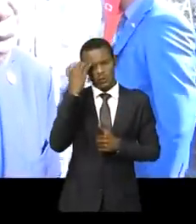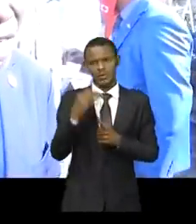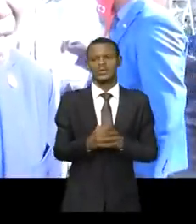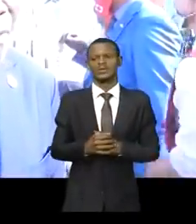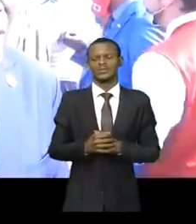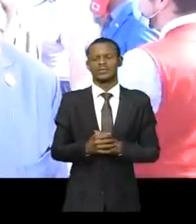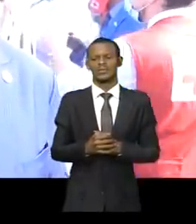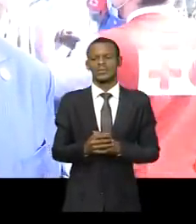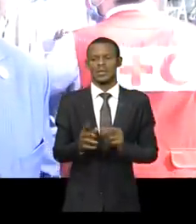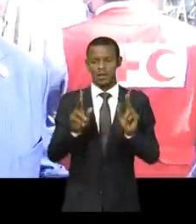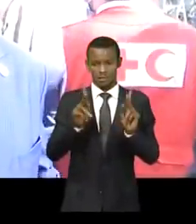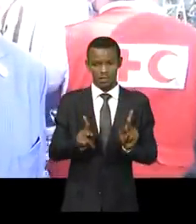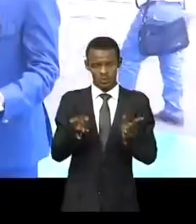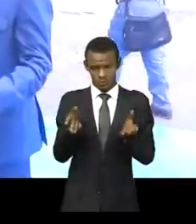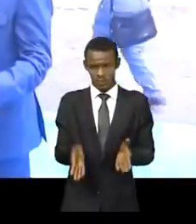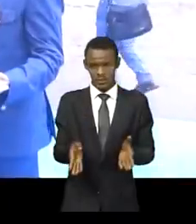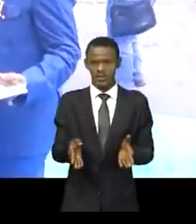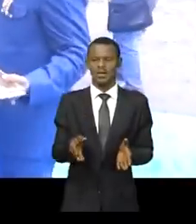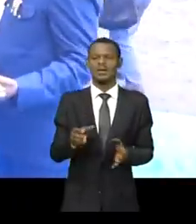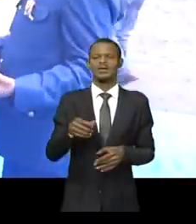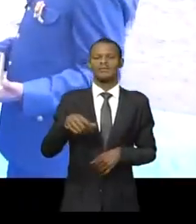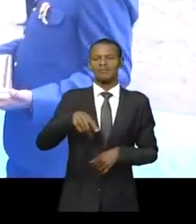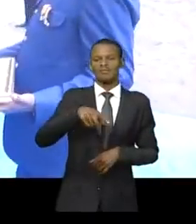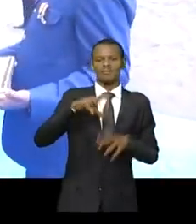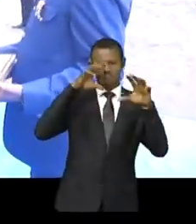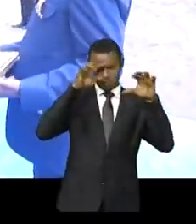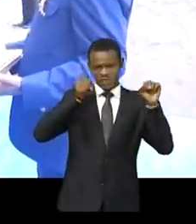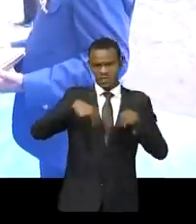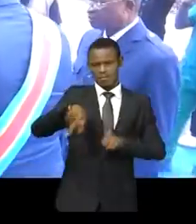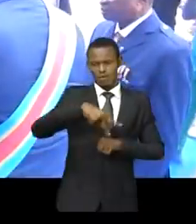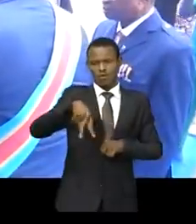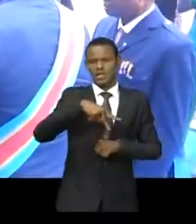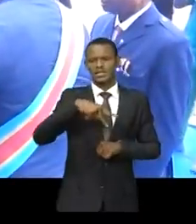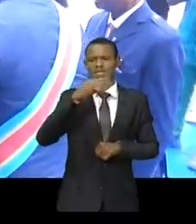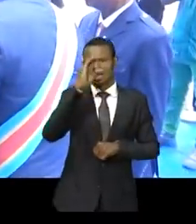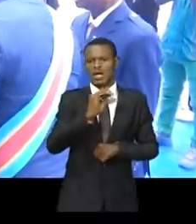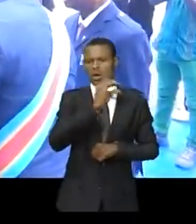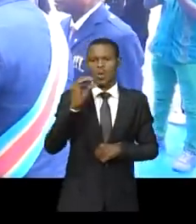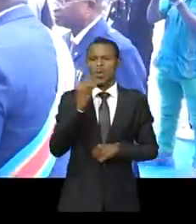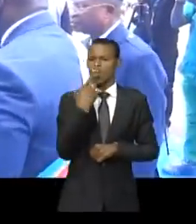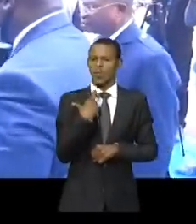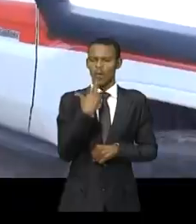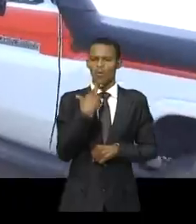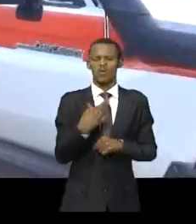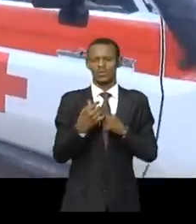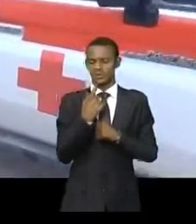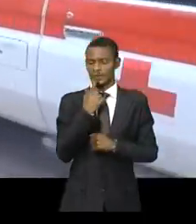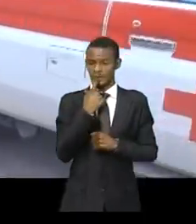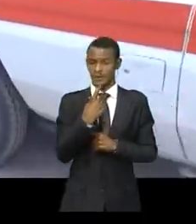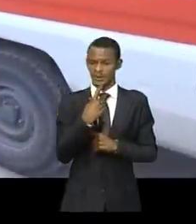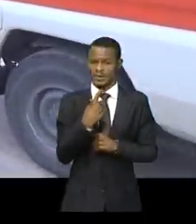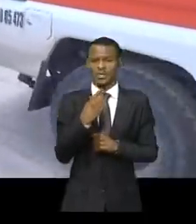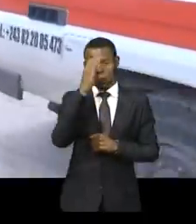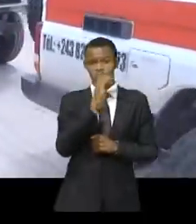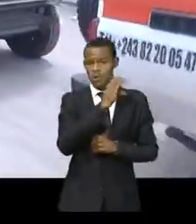le président provençal de la Croix-Rouge, fort du travail mené par ses volontaires, a martelé « Rien n'empêchera à la